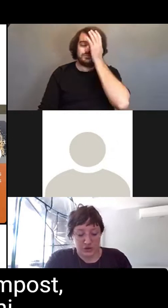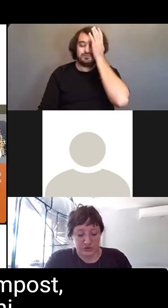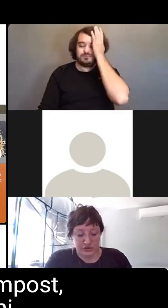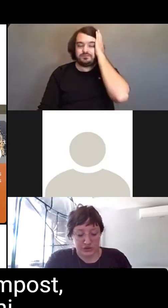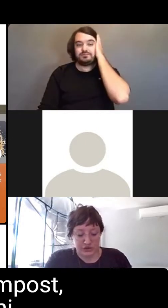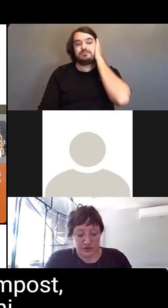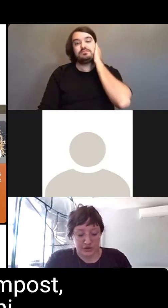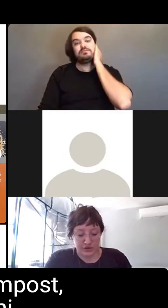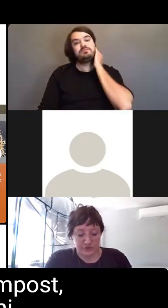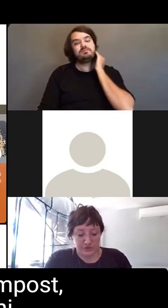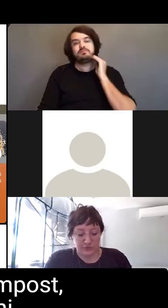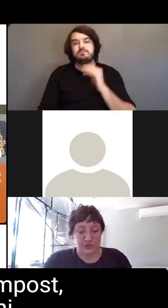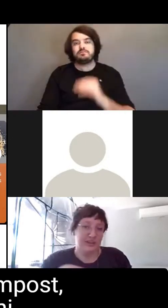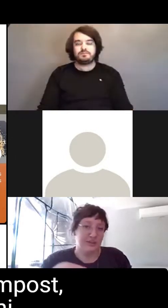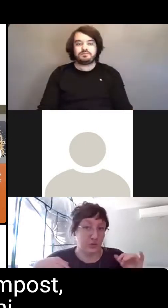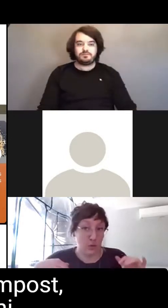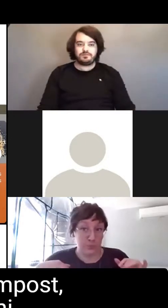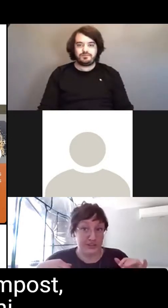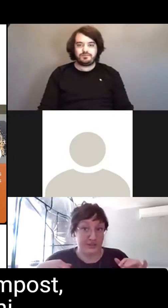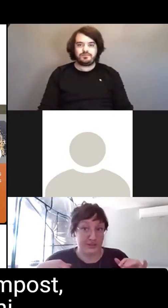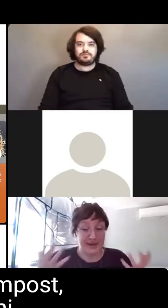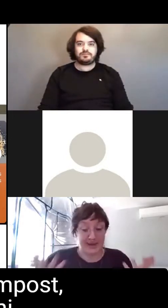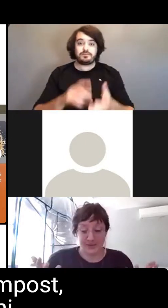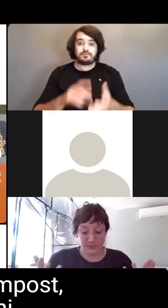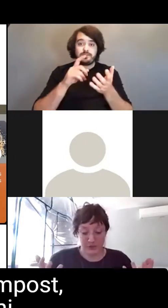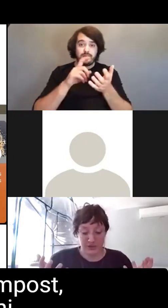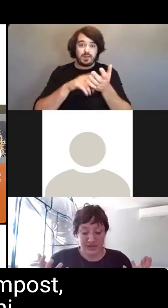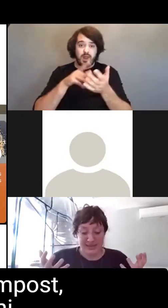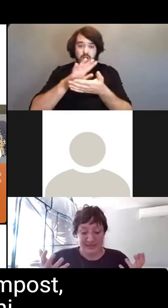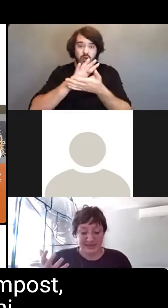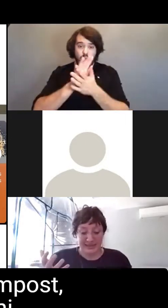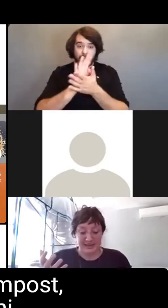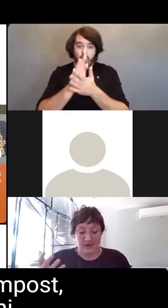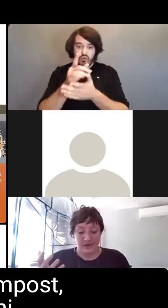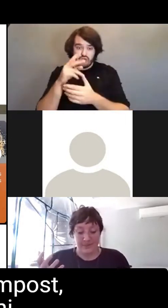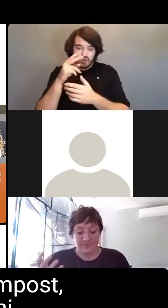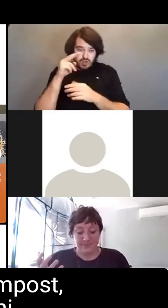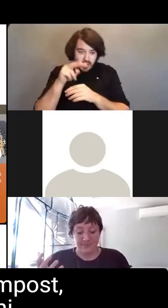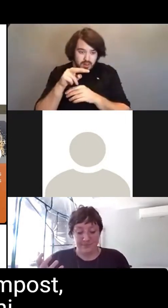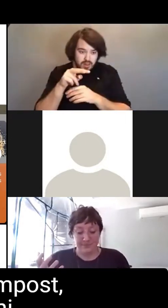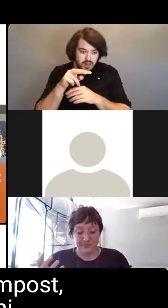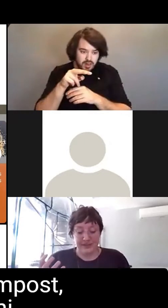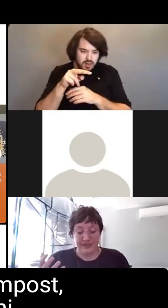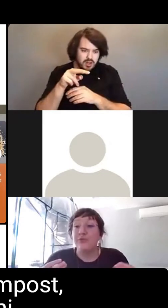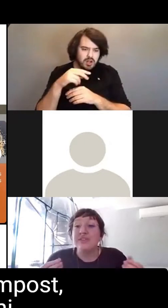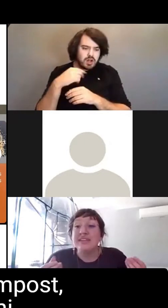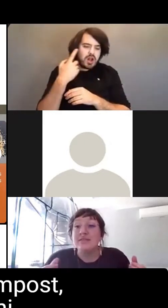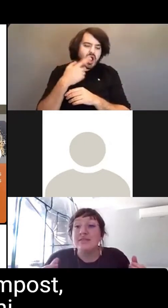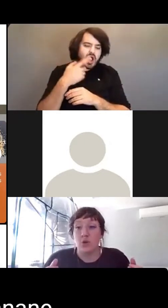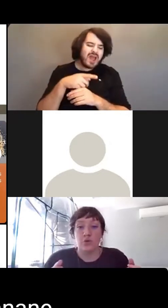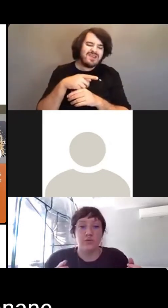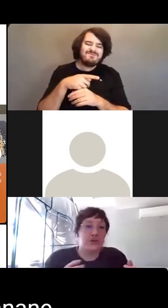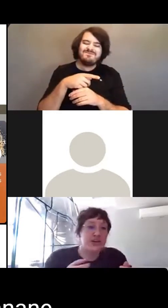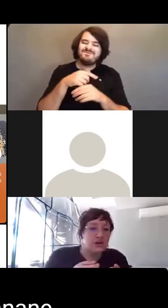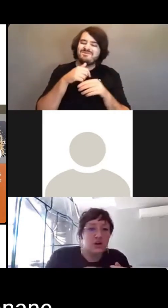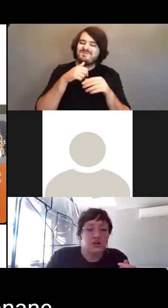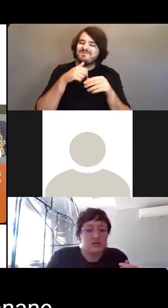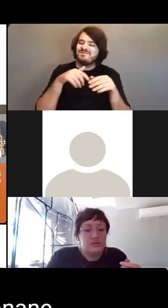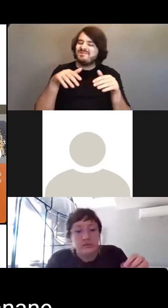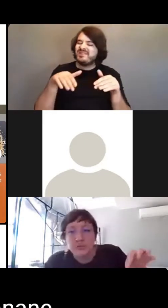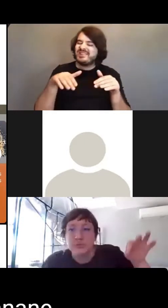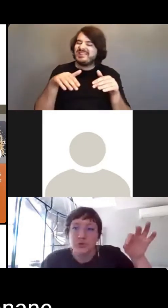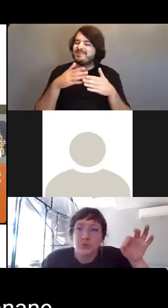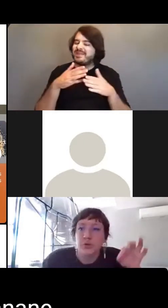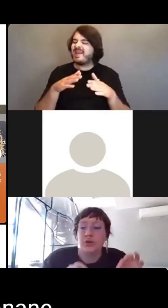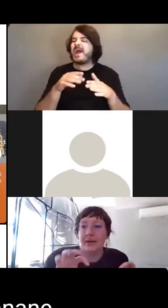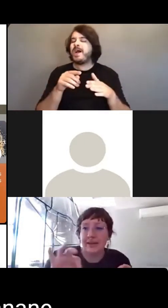Puis, lorsque vous regardez votre compost, puis par exemple qu'il n'est pas fini. Donc, vous voyez encore